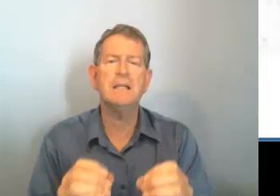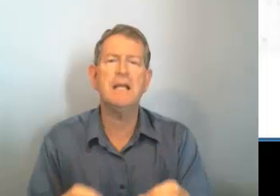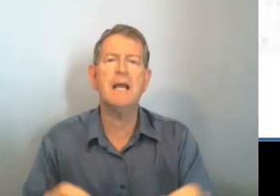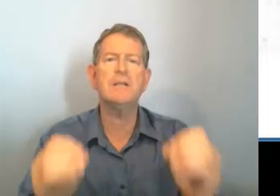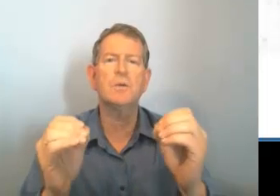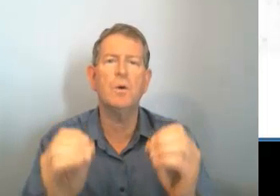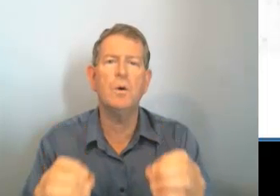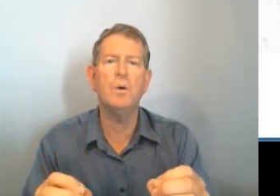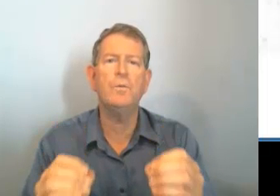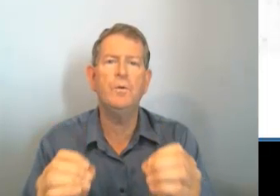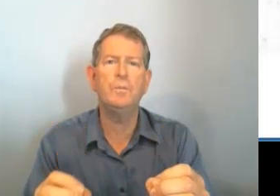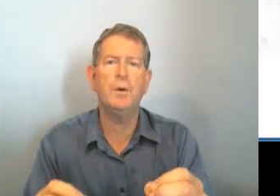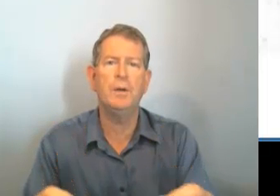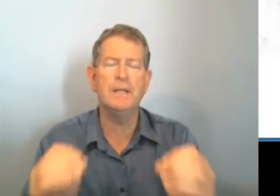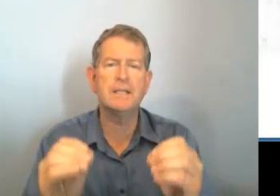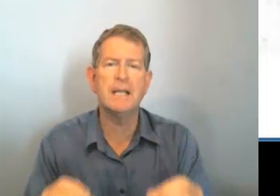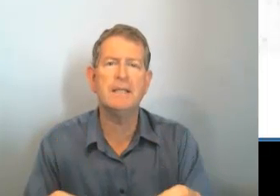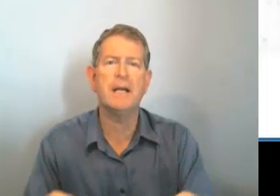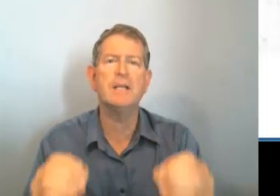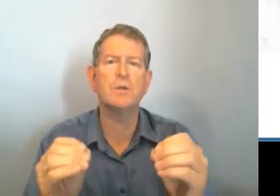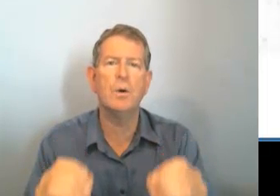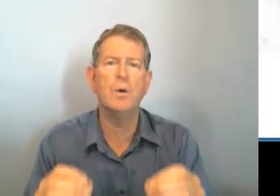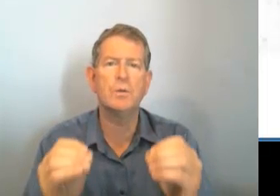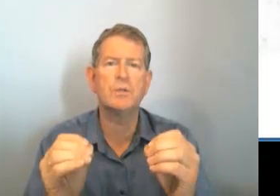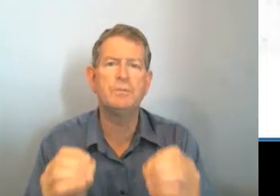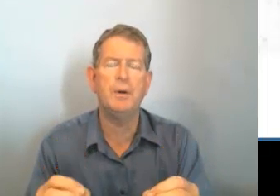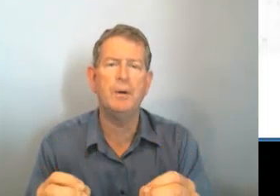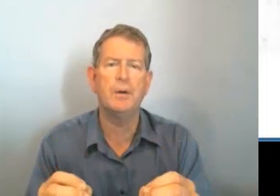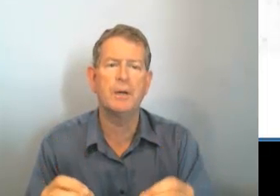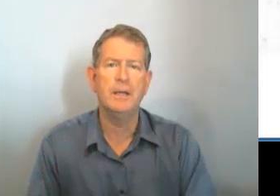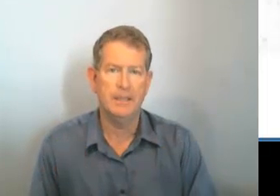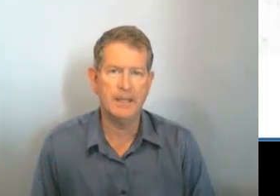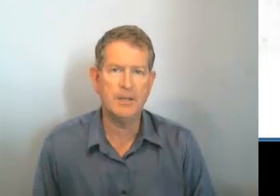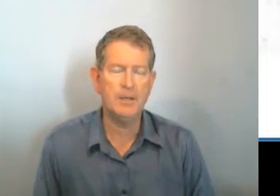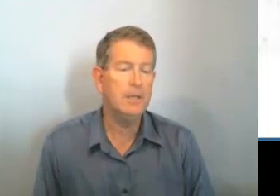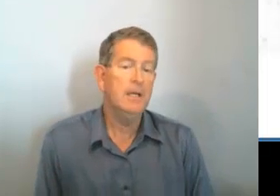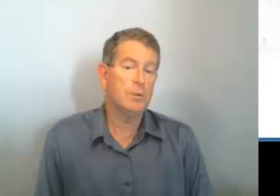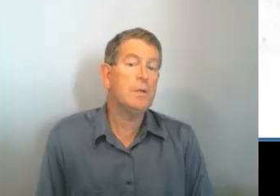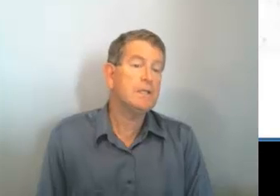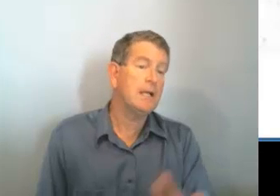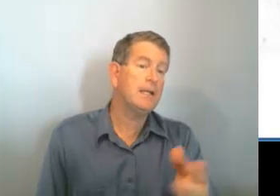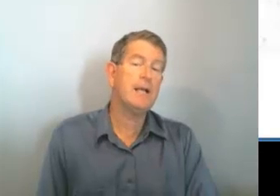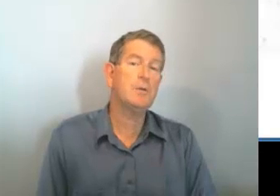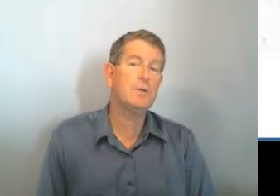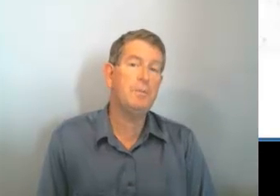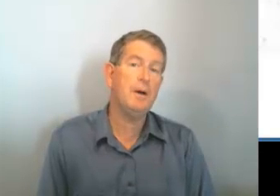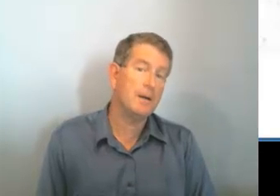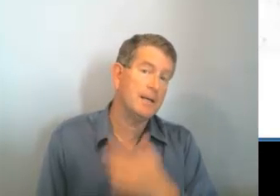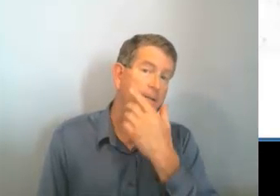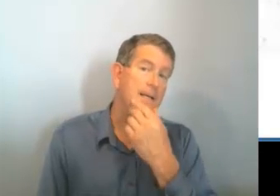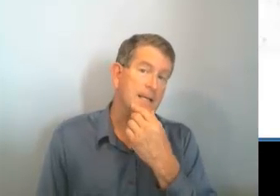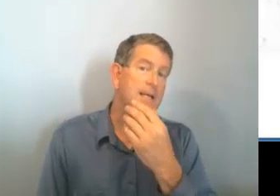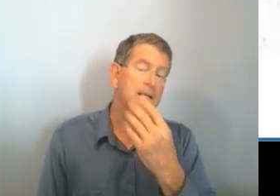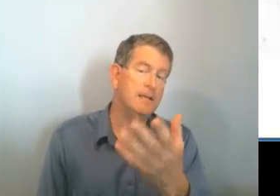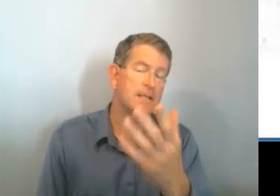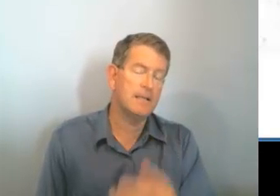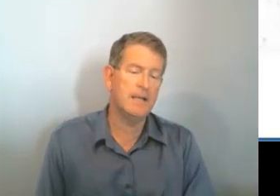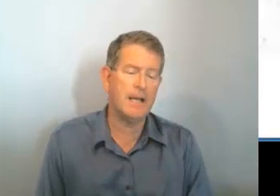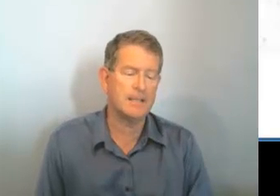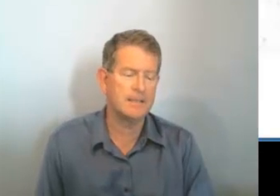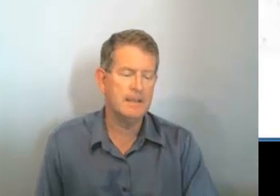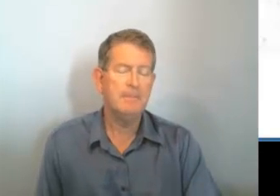Il s'intéresse au football, il s'intéresse au sport. D'accord? Donc il s'intéresse au sport, hein?